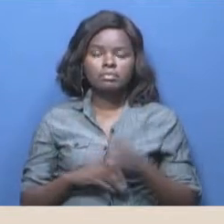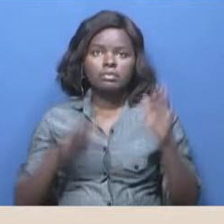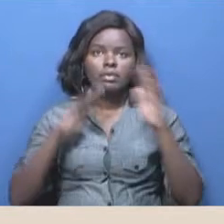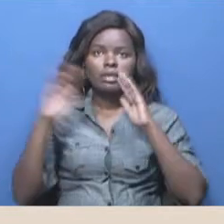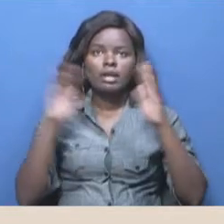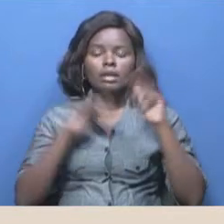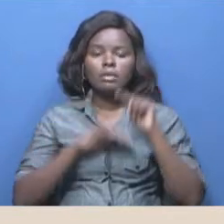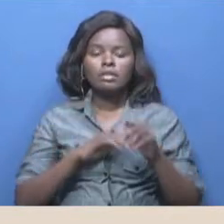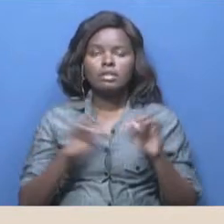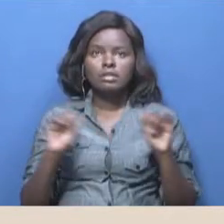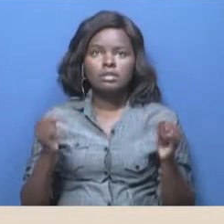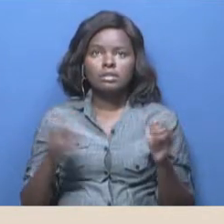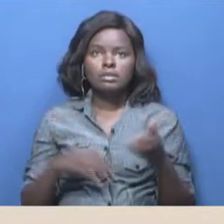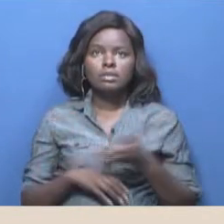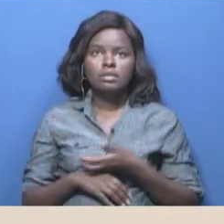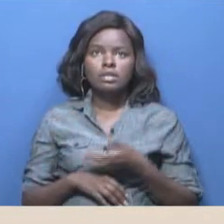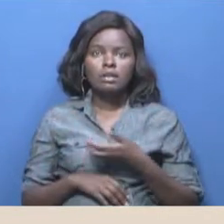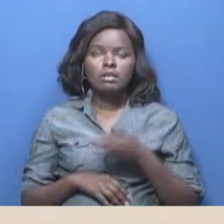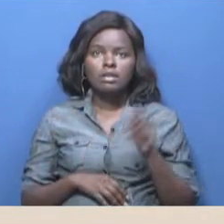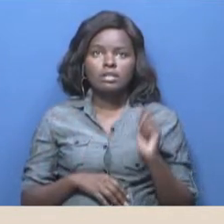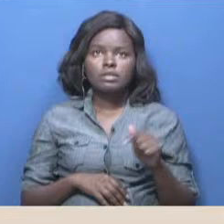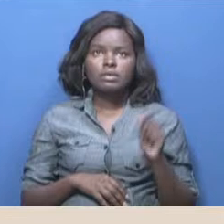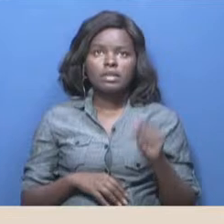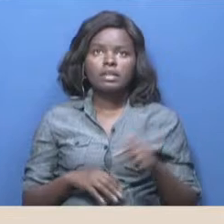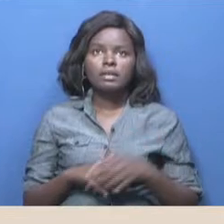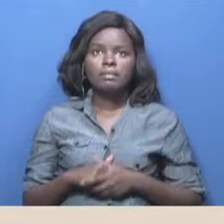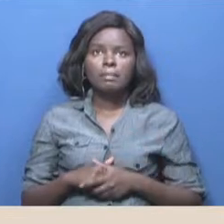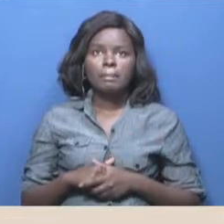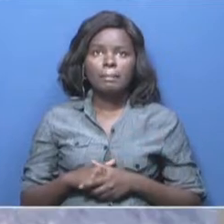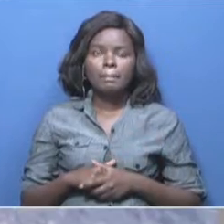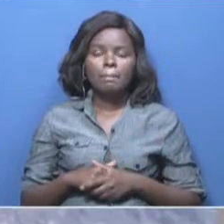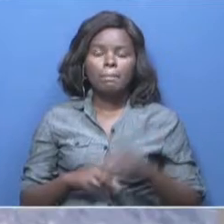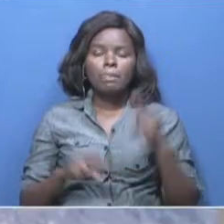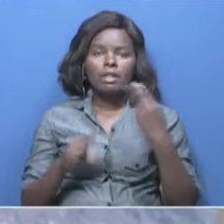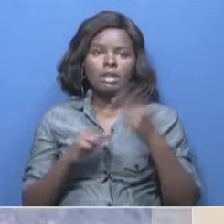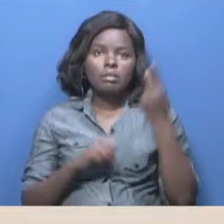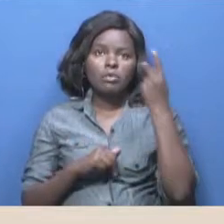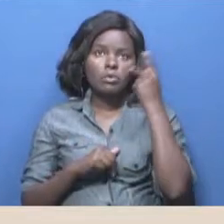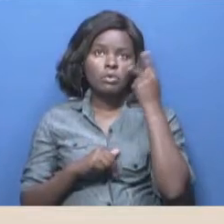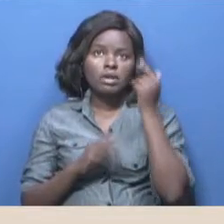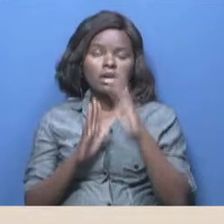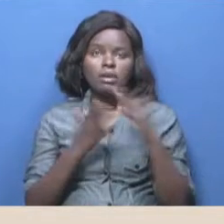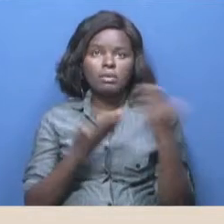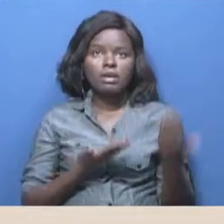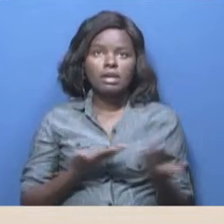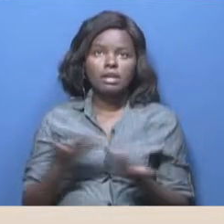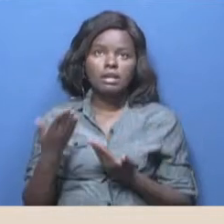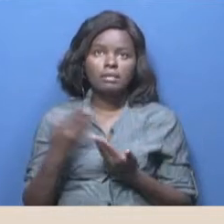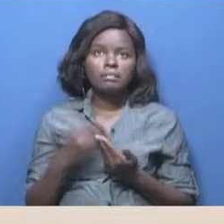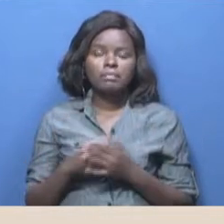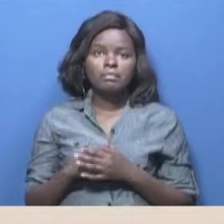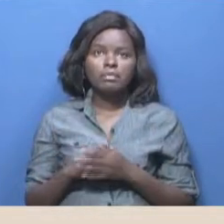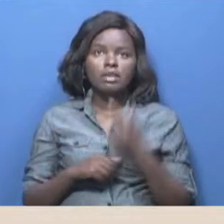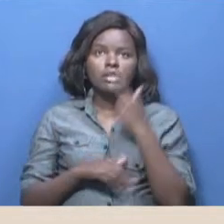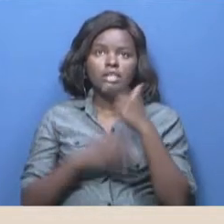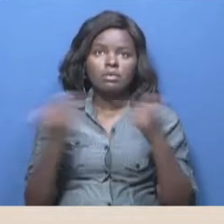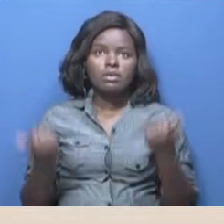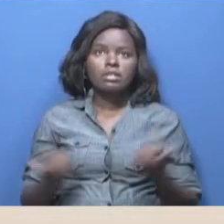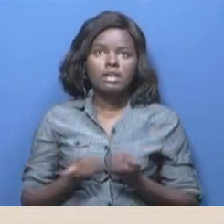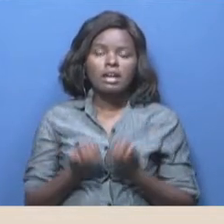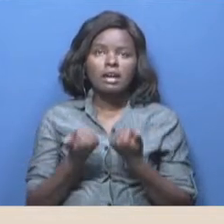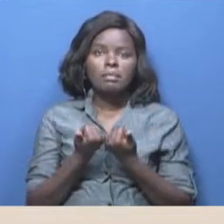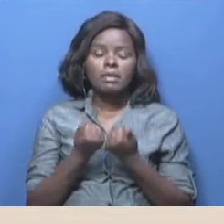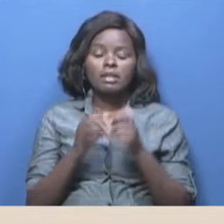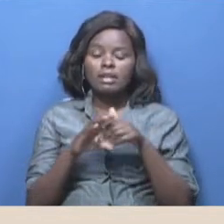uyu ni mubango wa mohoro gitau miarahuko ya muthenya wa umuthe yejitagwo kuria wa gicimo ndakunyita ugeni nigetha tukumenyithie maria mathiete na